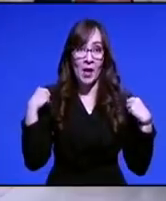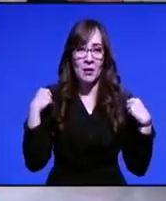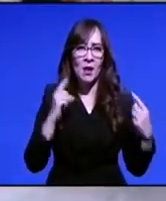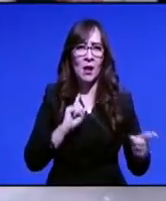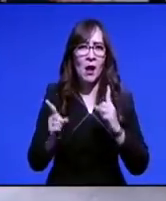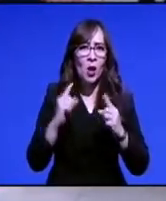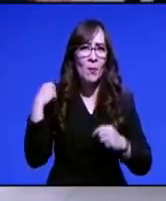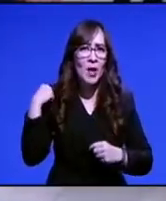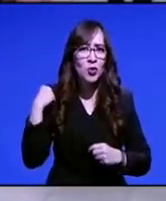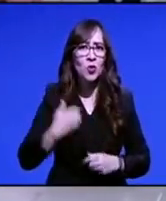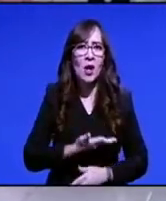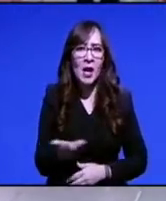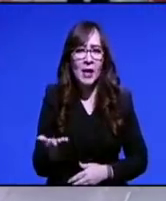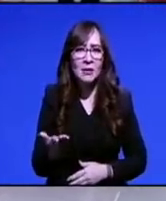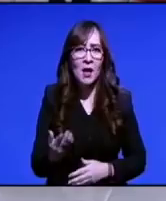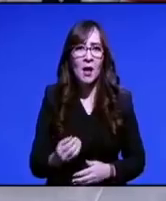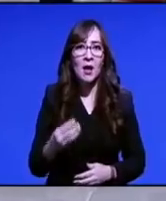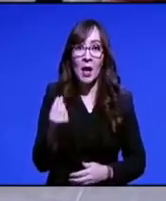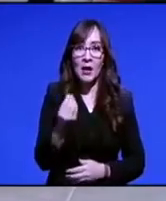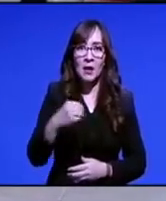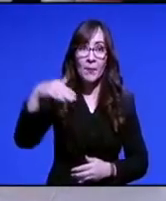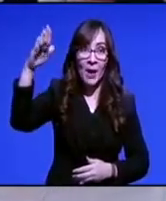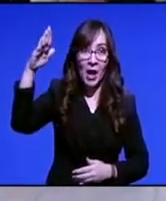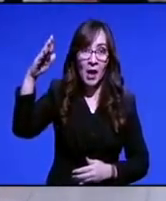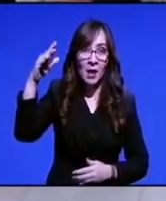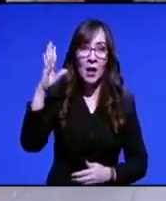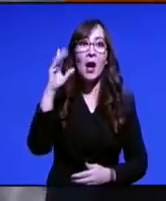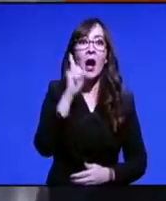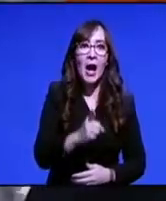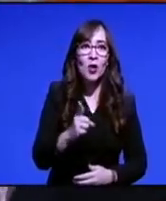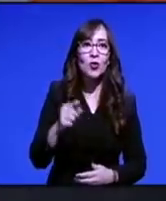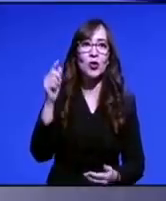yang tinggi, pastikan juga pencuciannya menggunakan proses yang terjamin.